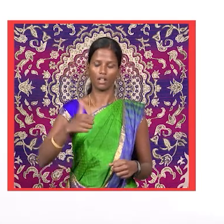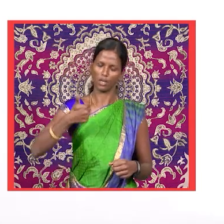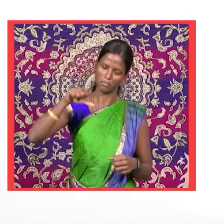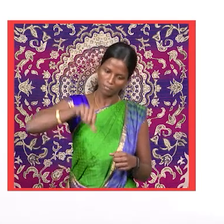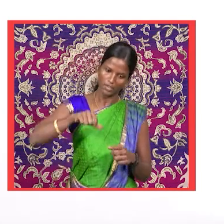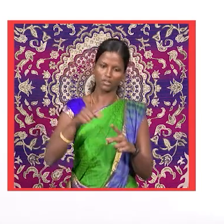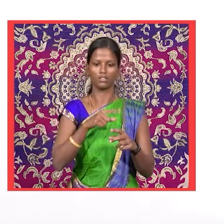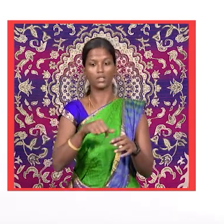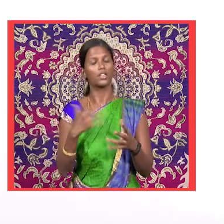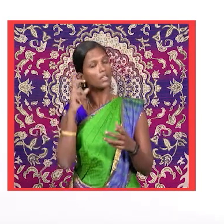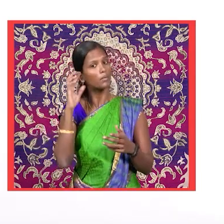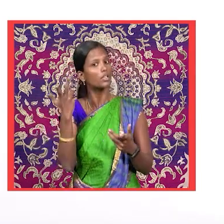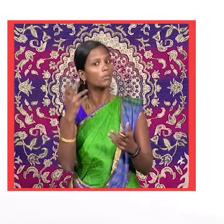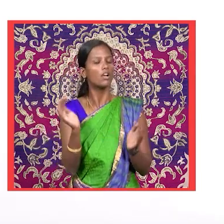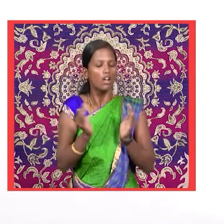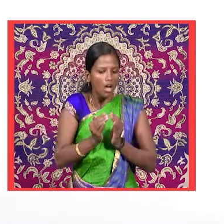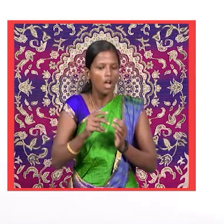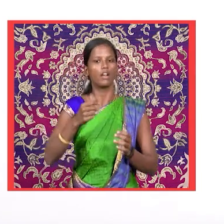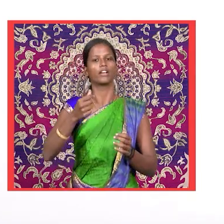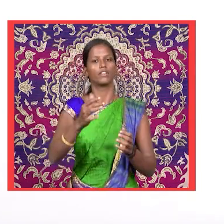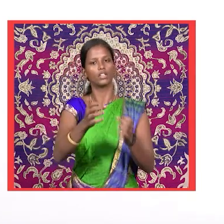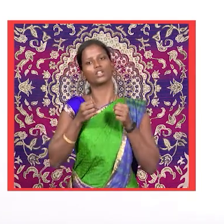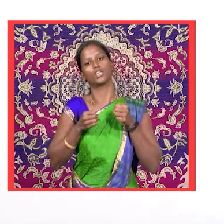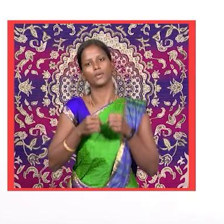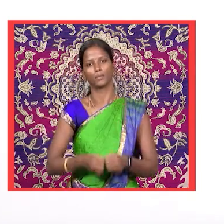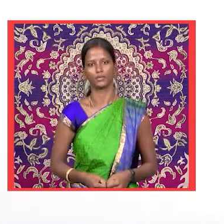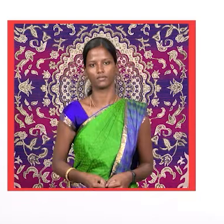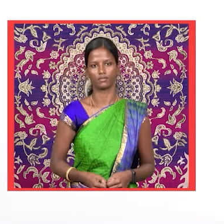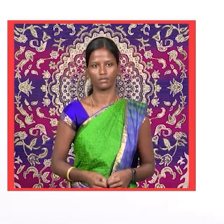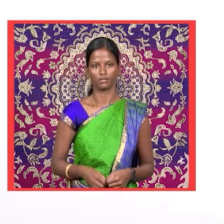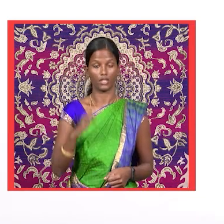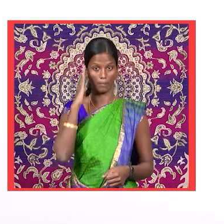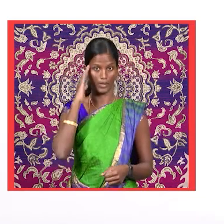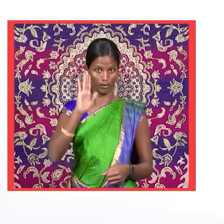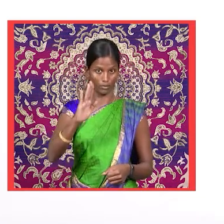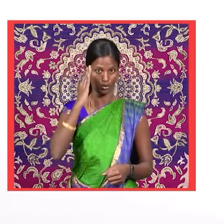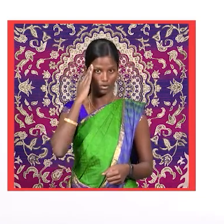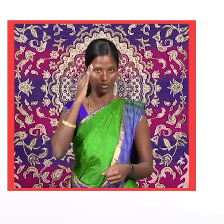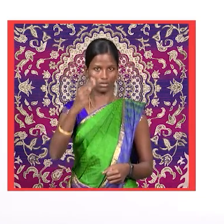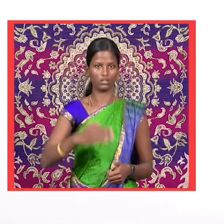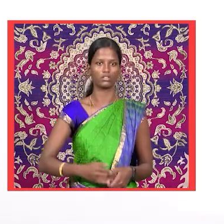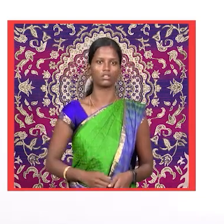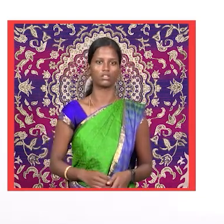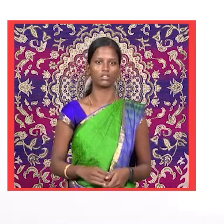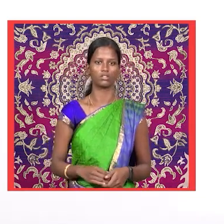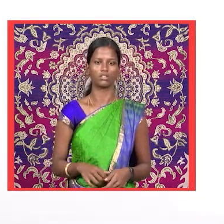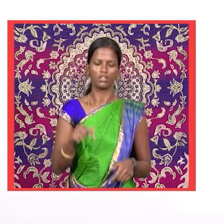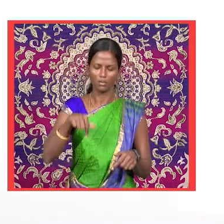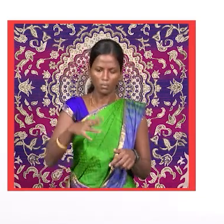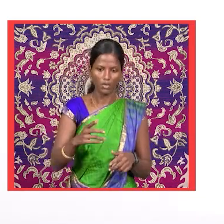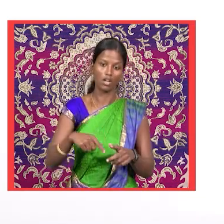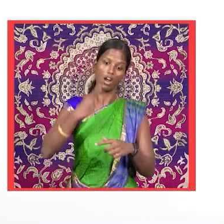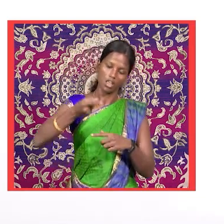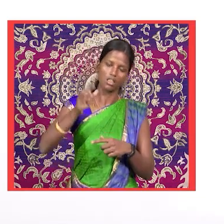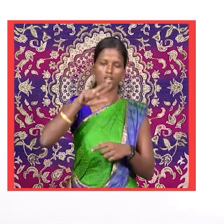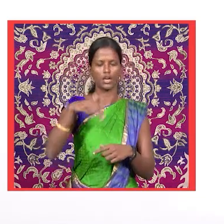எதில் கண்டுபிடிக்கணும்னா அடக்க விலையில் தான் நம்ம கண்டுபிடிக்கணும். இதை வந்து மைண்டில் வச்சுக்கோங்க. இப்போ மட்டும் இல்லை, நீங்கள் வரக்கூடிய அடுத்த 8வது வகுப்பும்